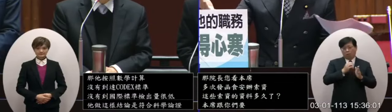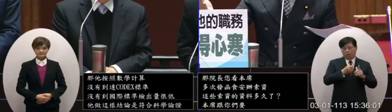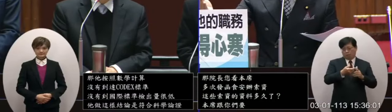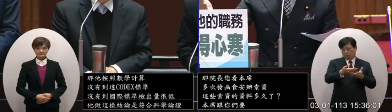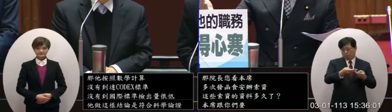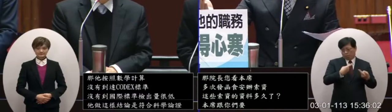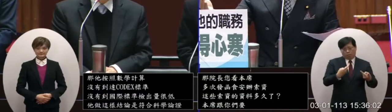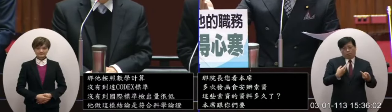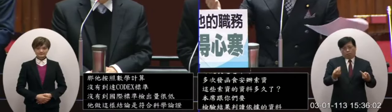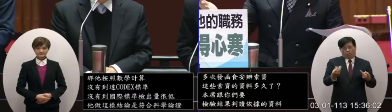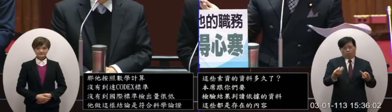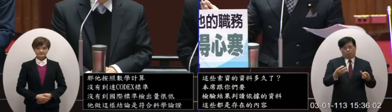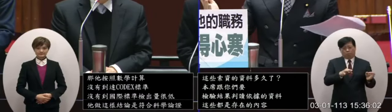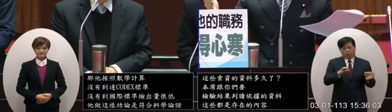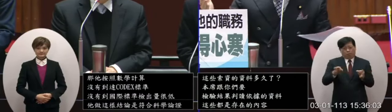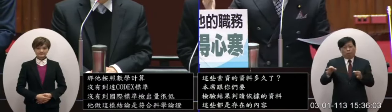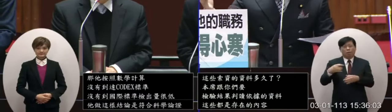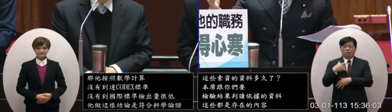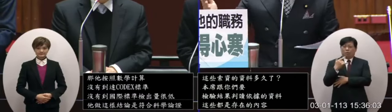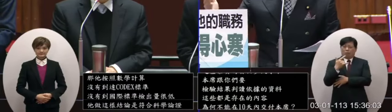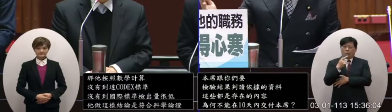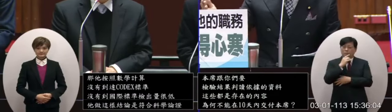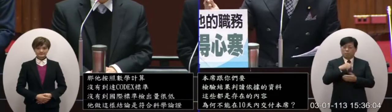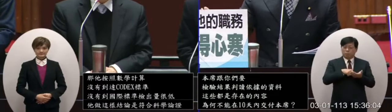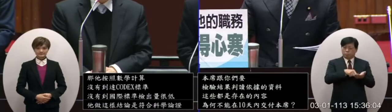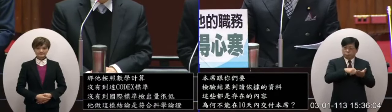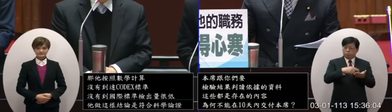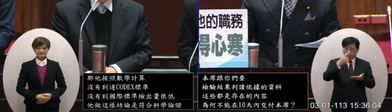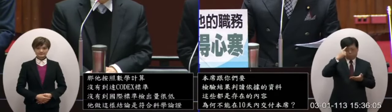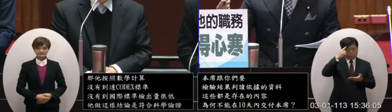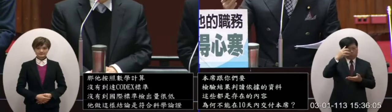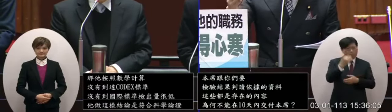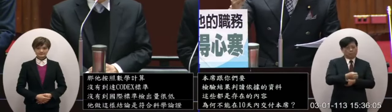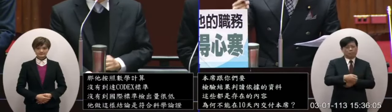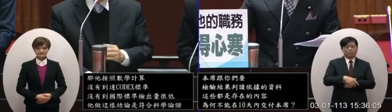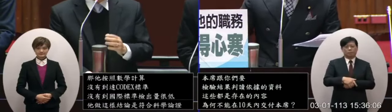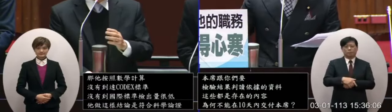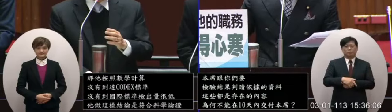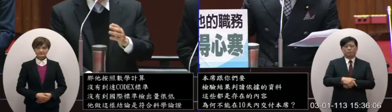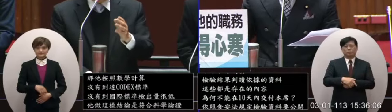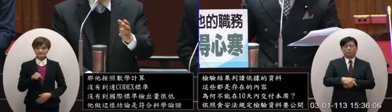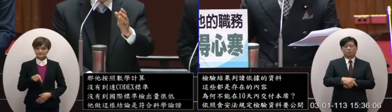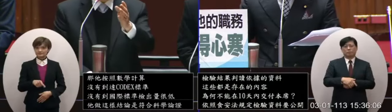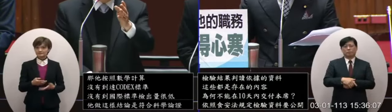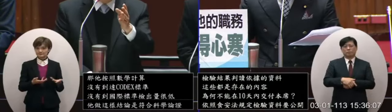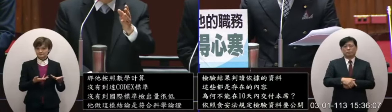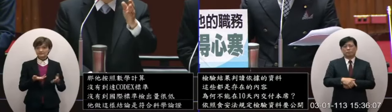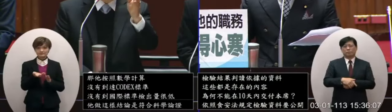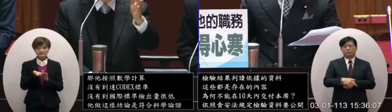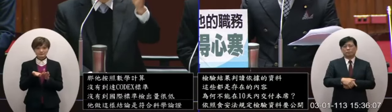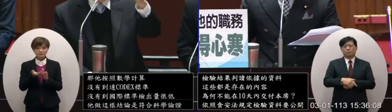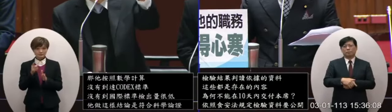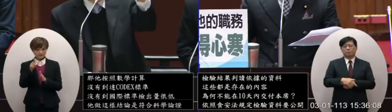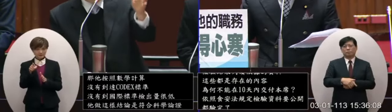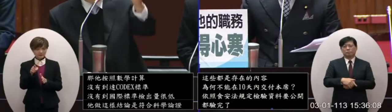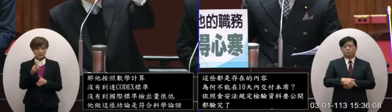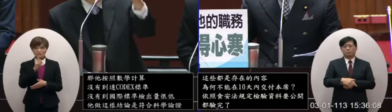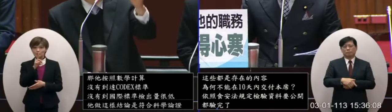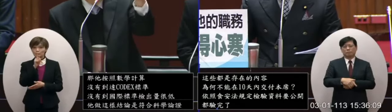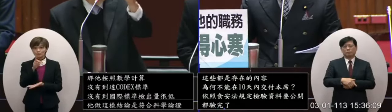迟迟没有交给我？我们办公室所知很多天了。 这个部分，刚才